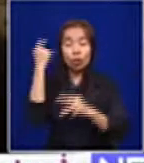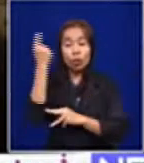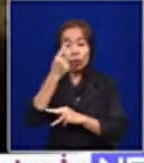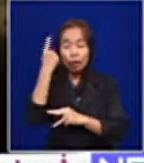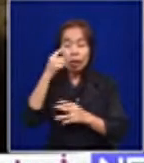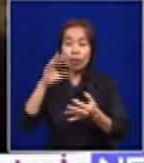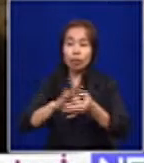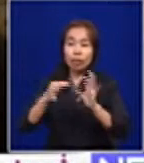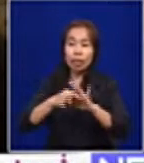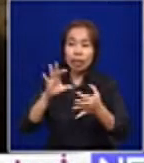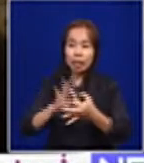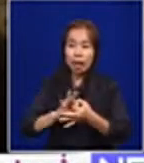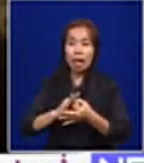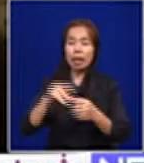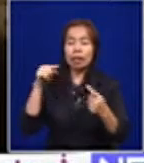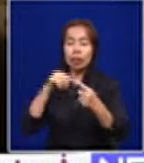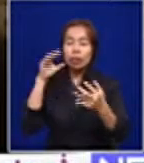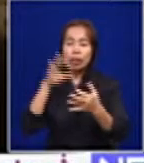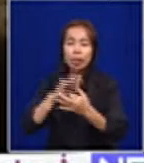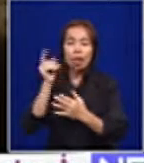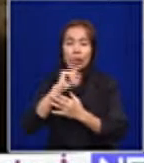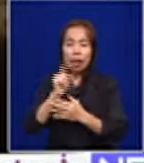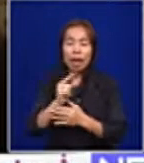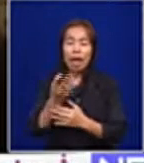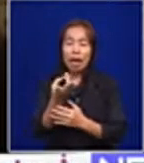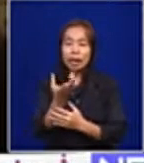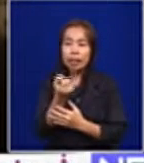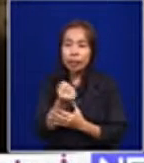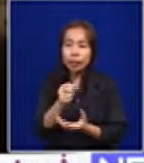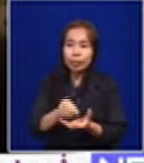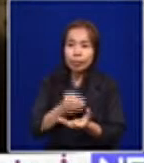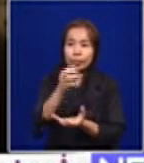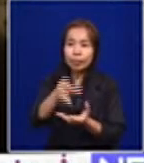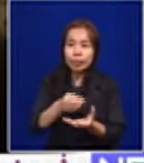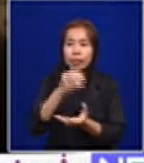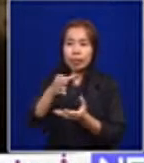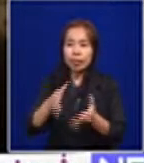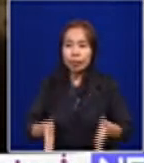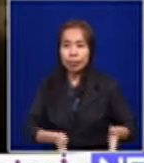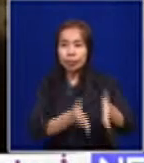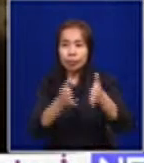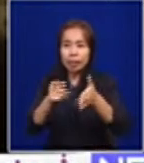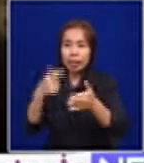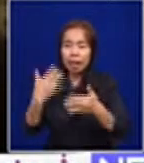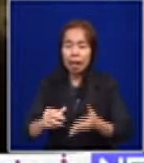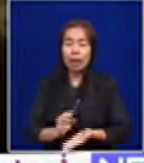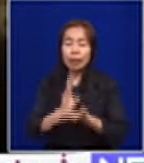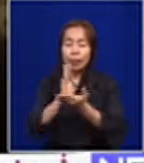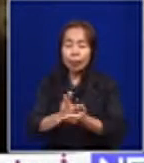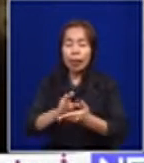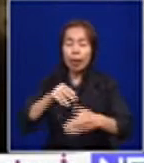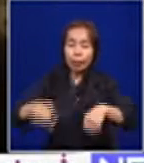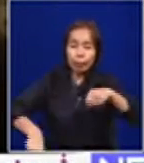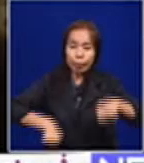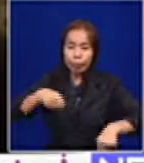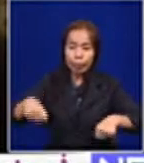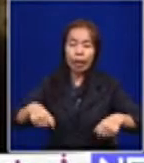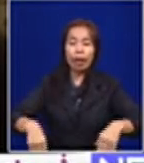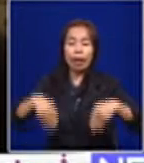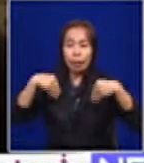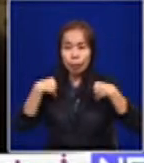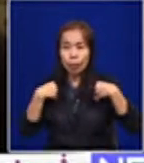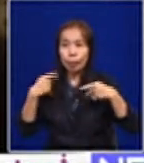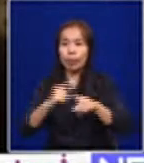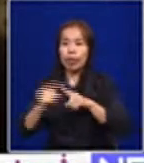สืบสานประเพณีตักบาตรข้าวเหนียวไทยลาวริมฝั่งแม่น้ำโขงนะคะก่อนที่จะมีการปั่นจักรยานไปมอบผ้าห่มให้ชาวลาวในโครงการบ